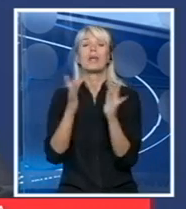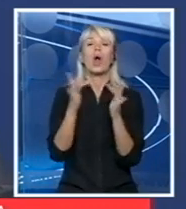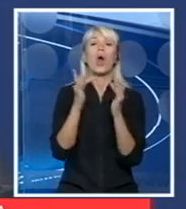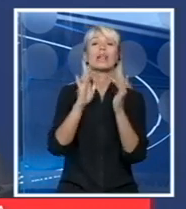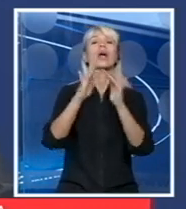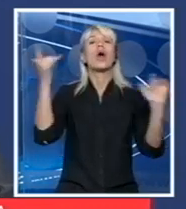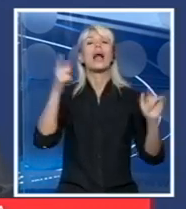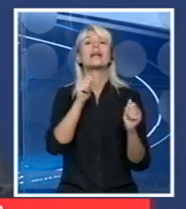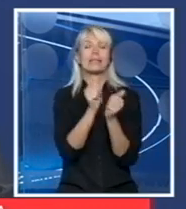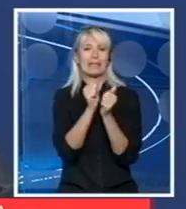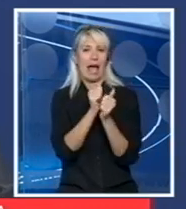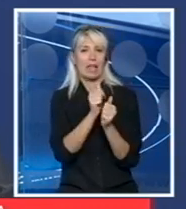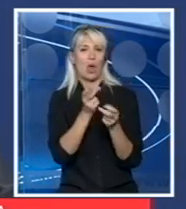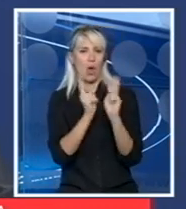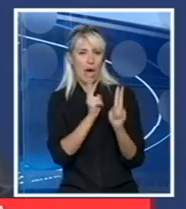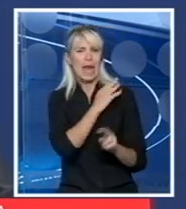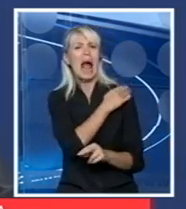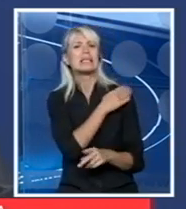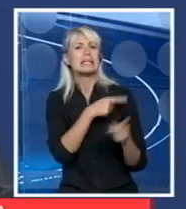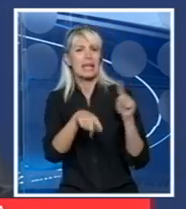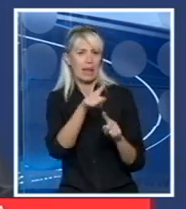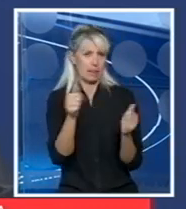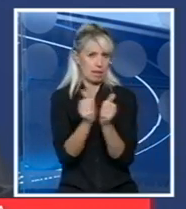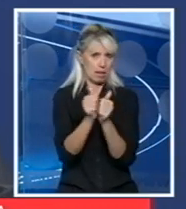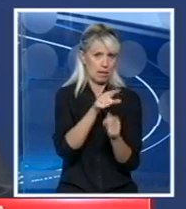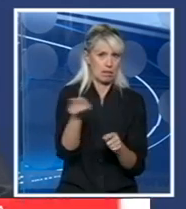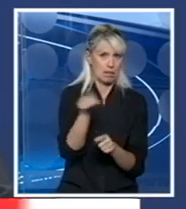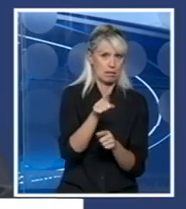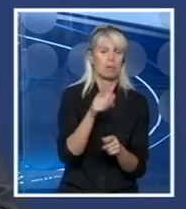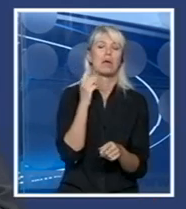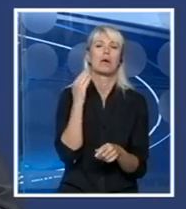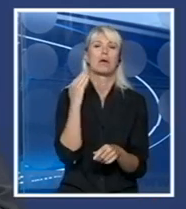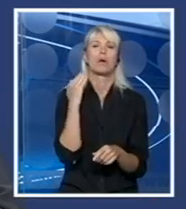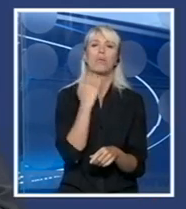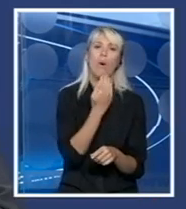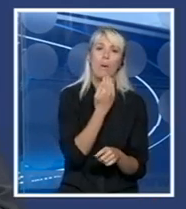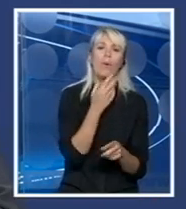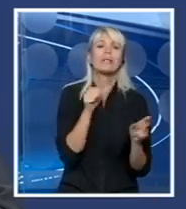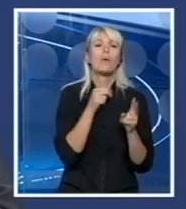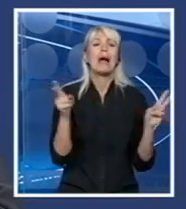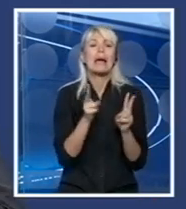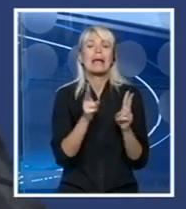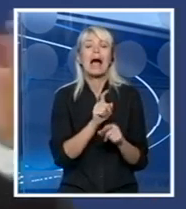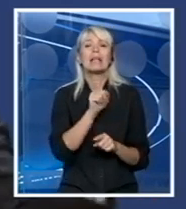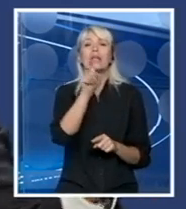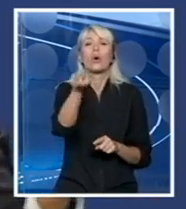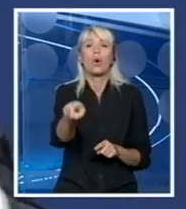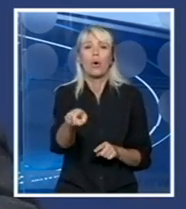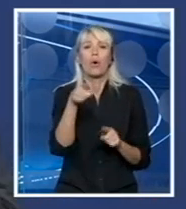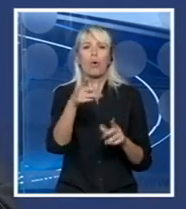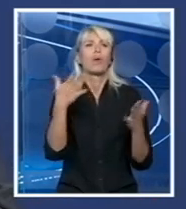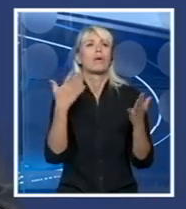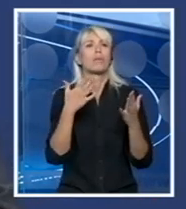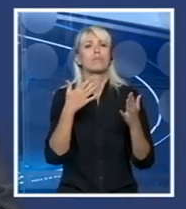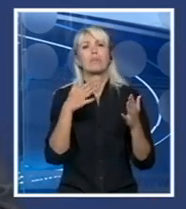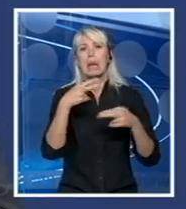da se 31. to je ponedeljak, znači u popodnevnim satima, pojave na kratko u razmacima i u većim prostorijama ili